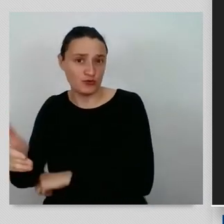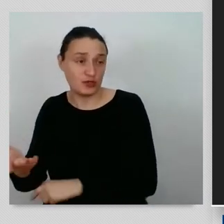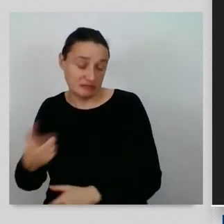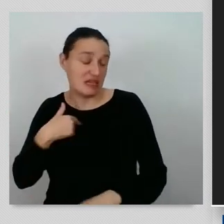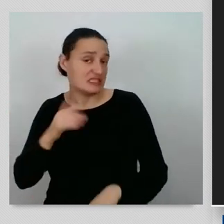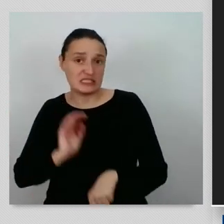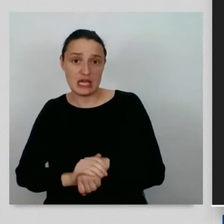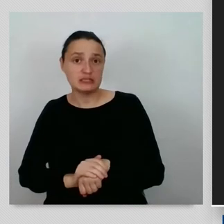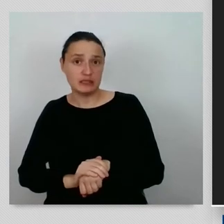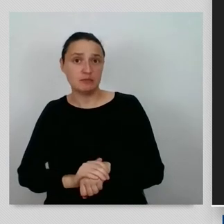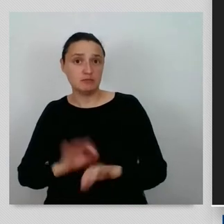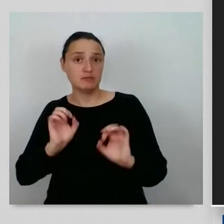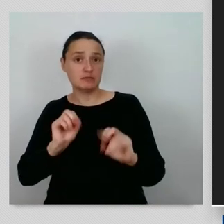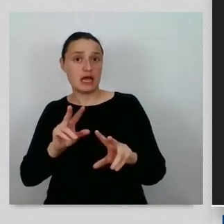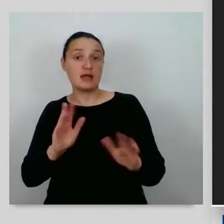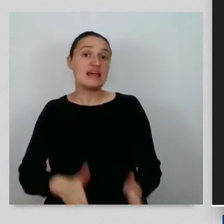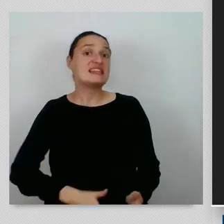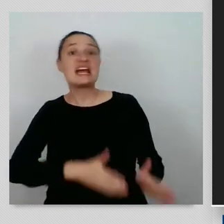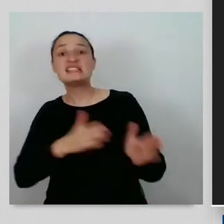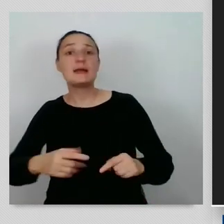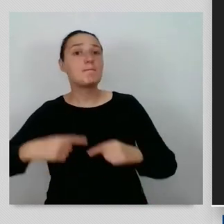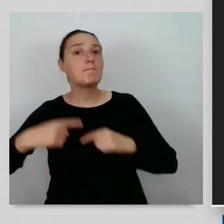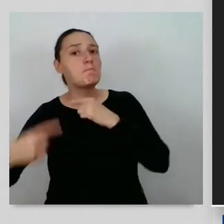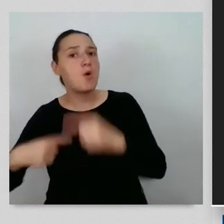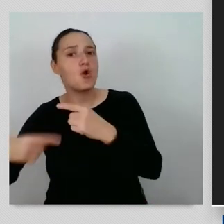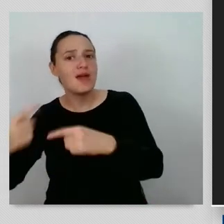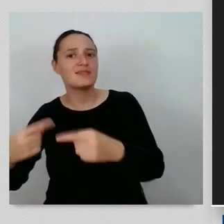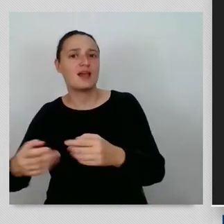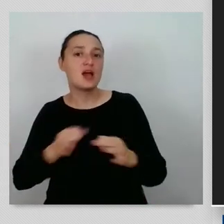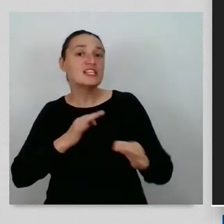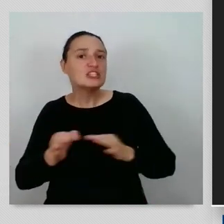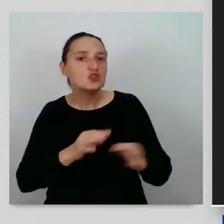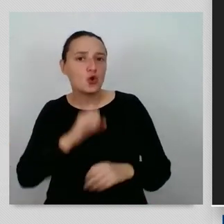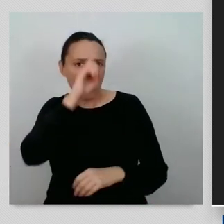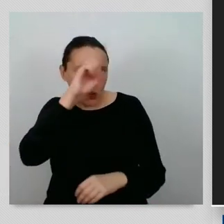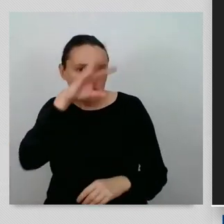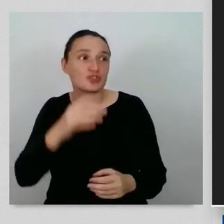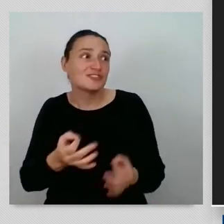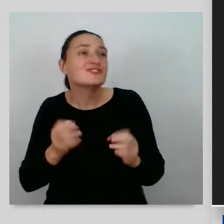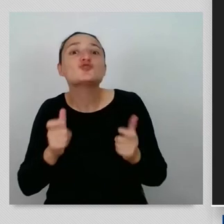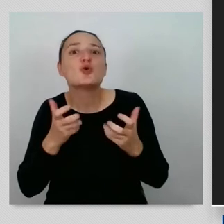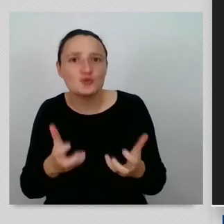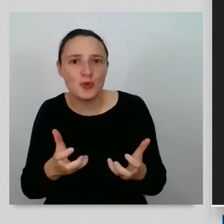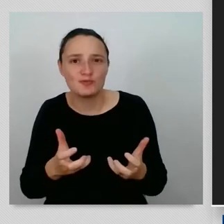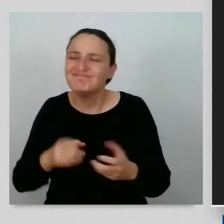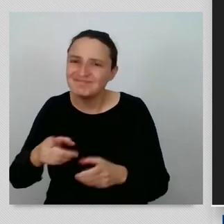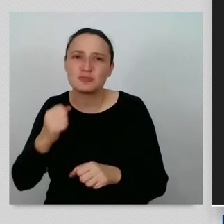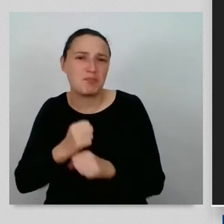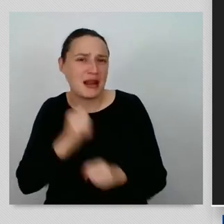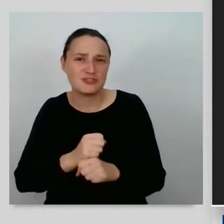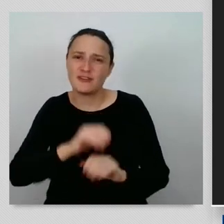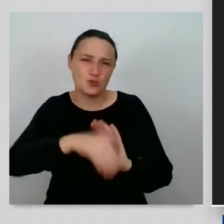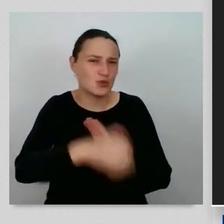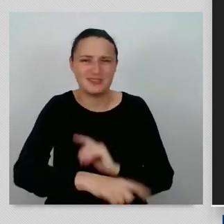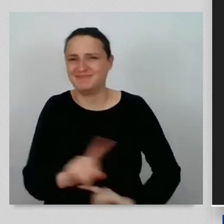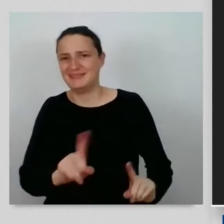że kolejne pokolenia, historyczne pokolenia górników marzą dzisiaj o tym, aby pracować w górnictwie. A zatem po